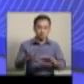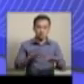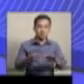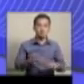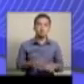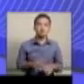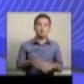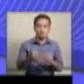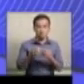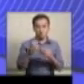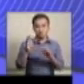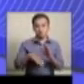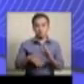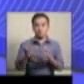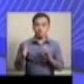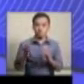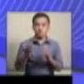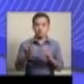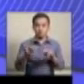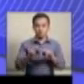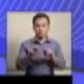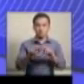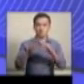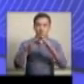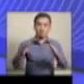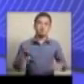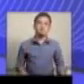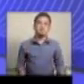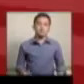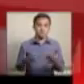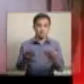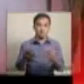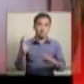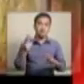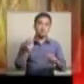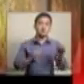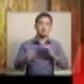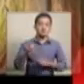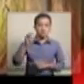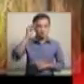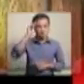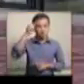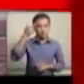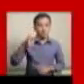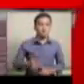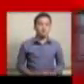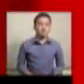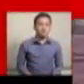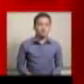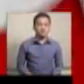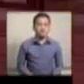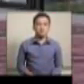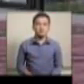At mas mura pa raw ito kumpara sa ordinaryong mga bahay. Yan ang inaksyonan ni Mondualdez.